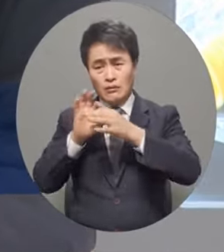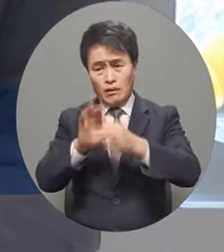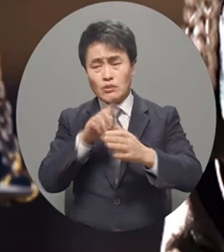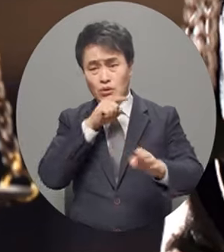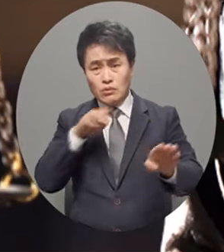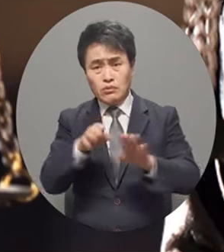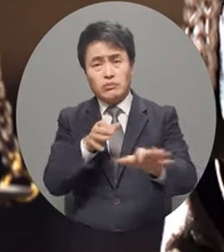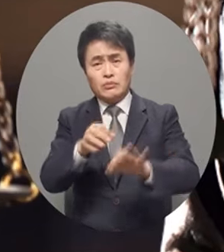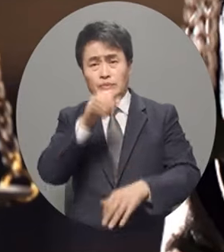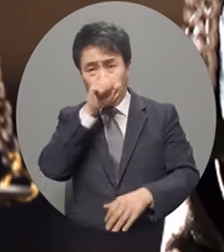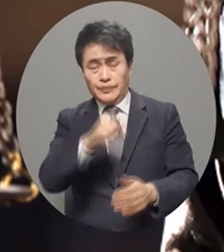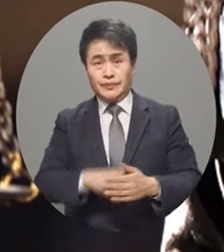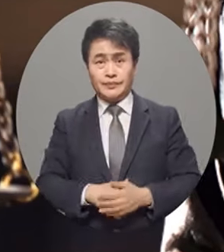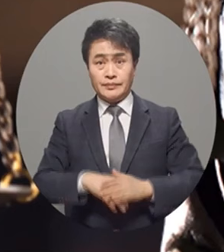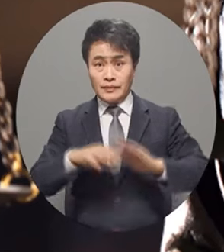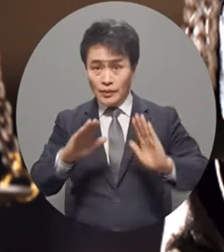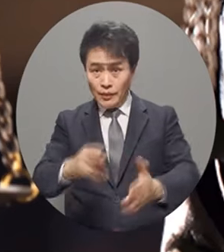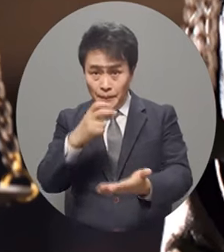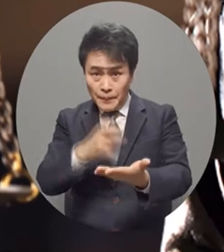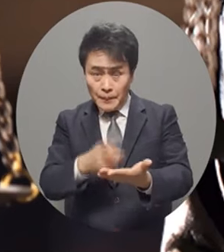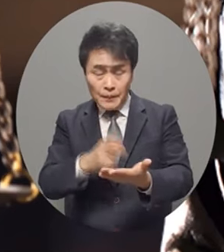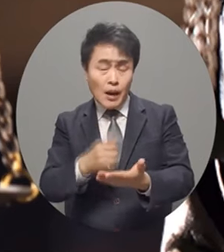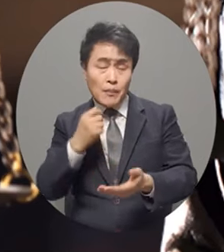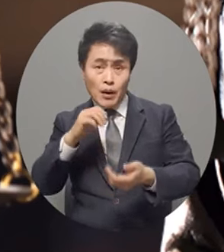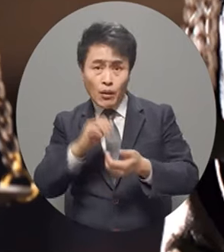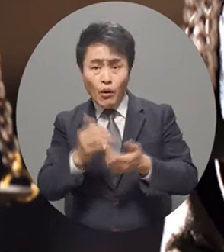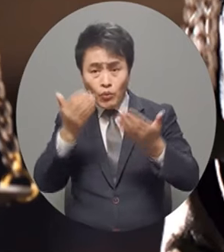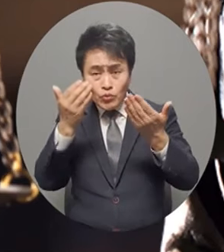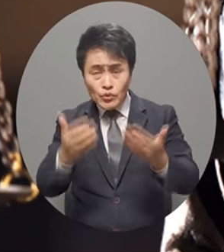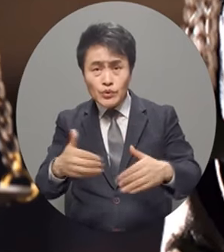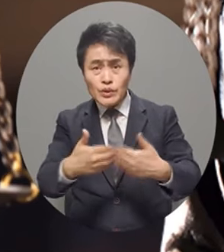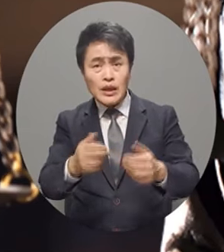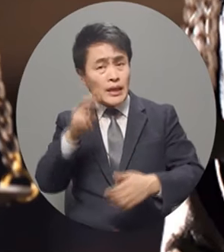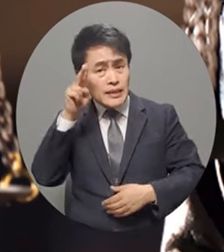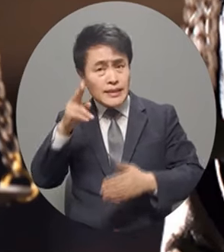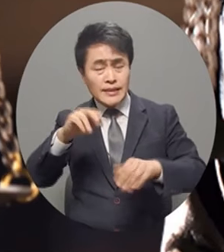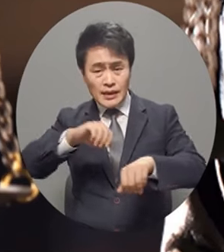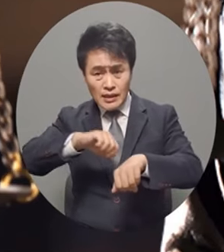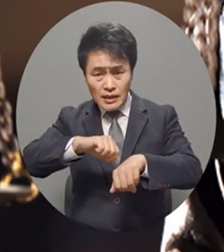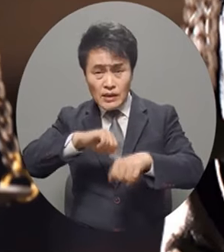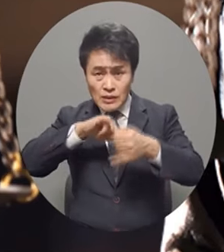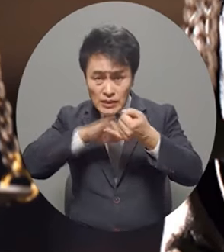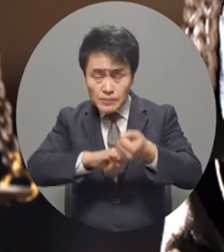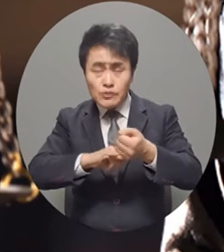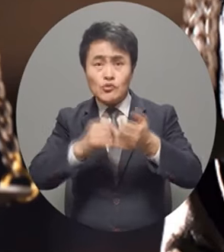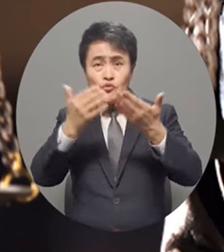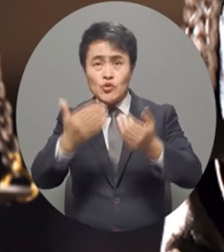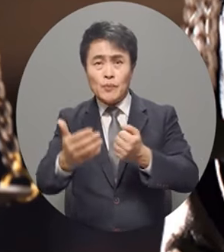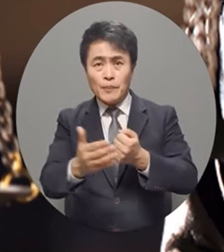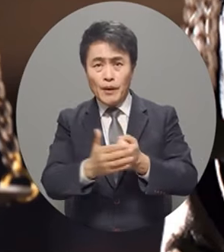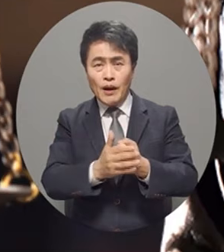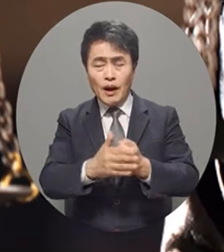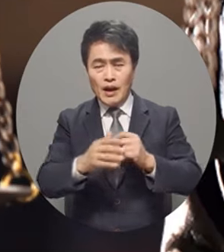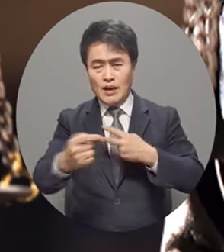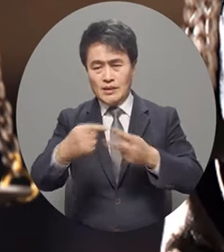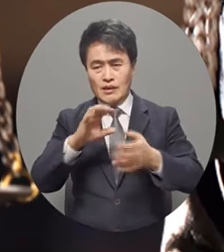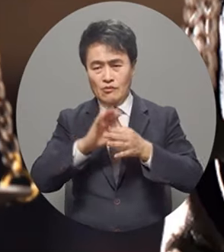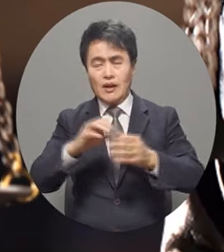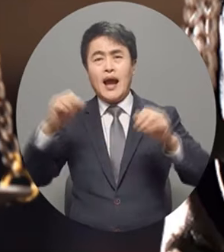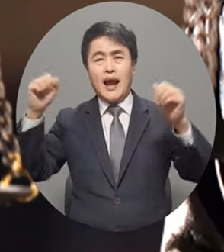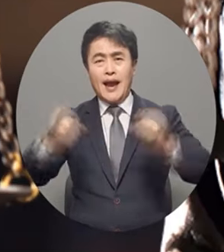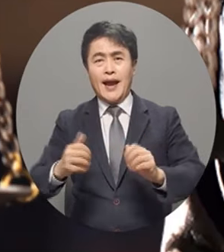같아요. 현행법상 매달 공휴일 중 이틀을 의무적으로 휴업해야 하지만 이해당사자와 합의만